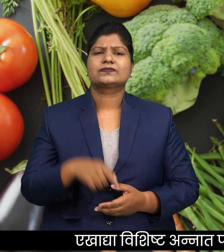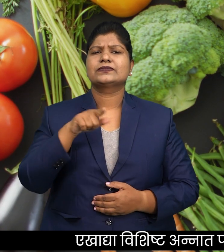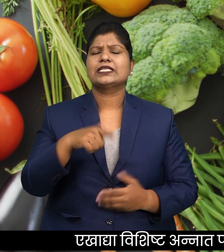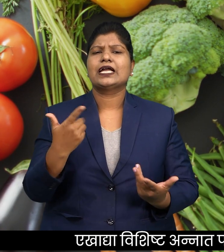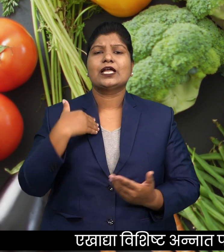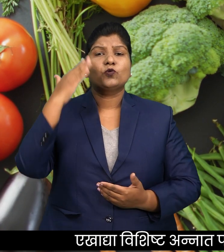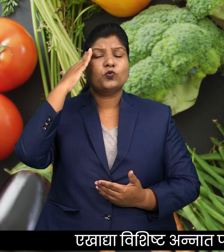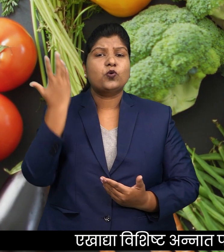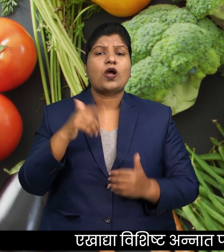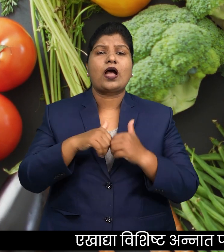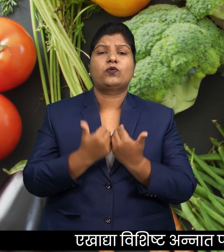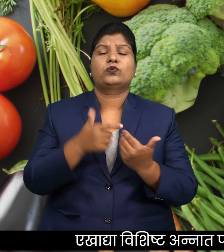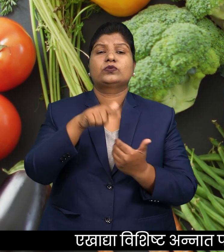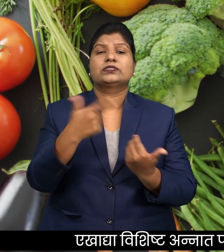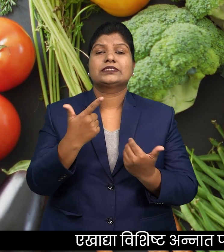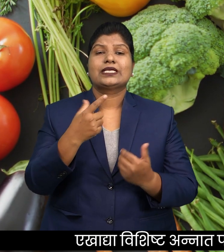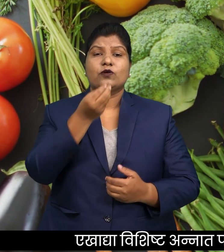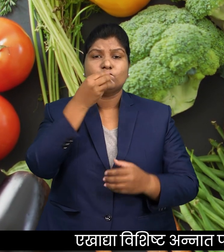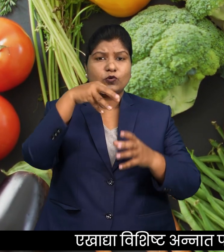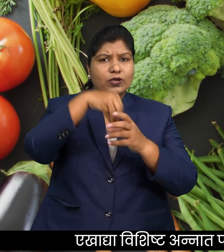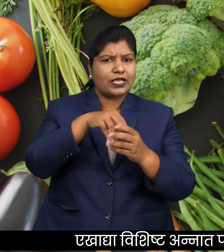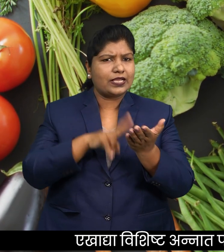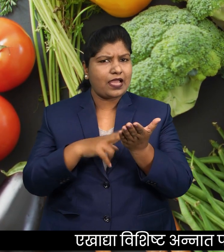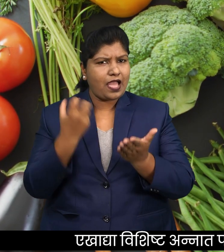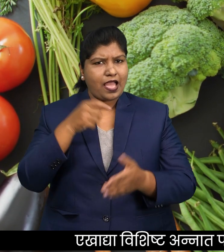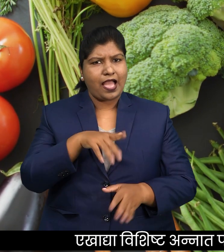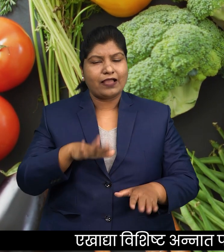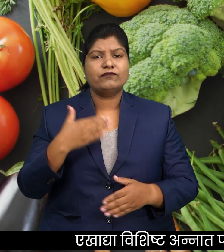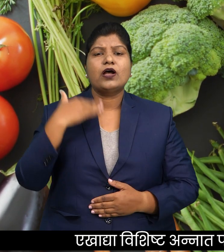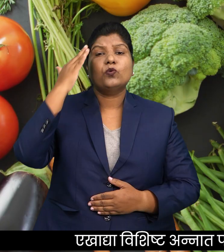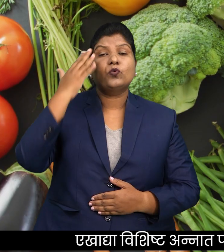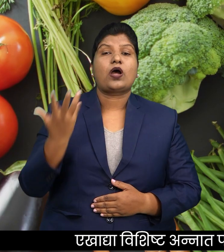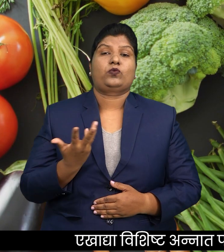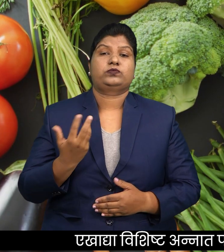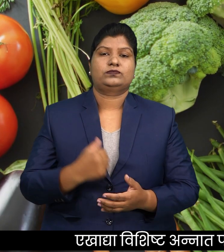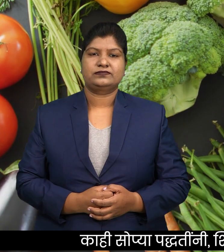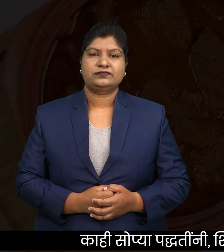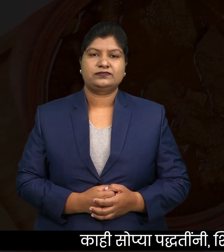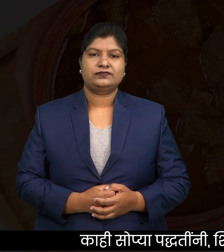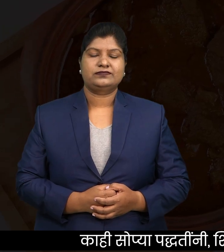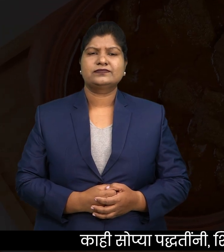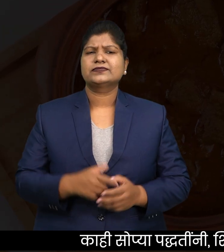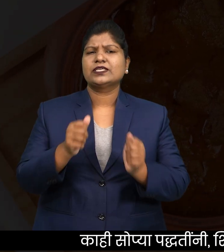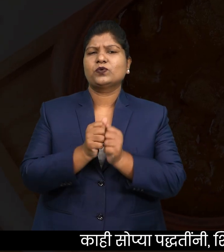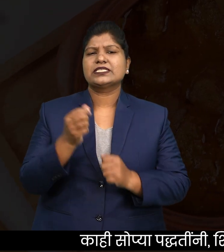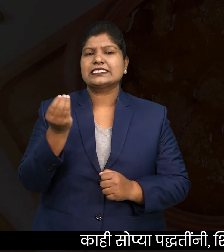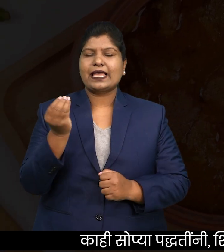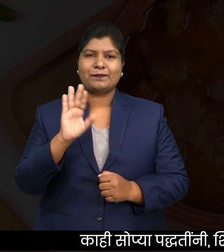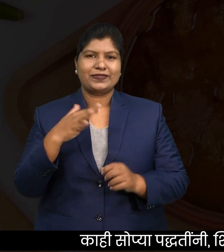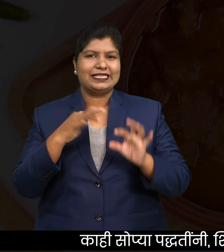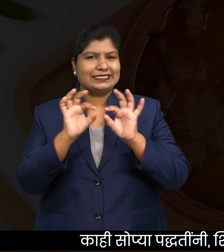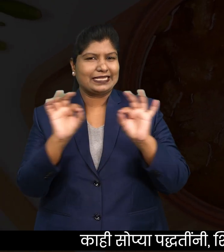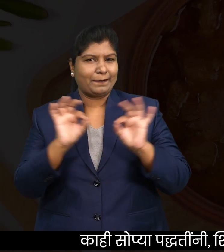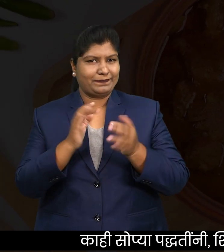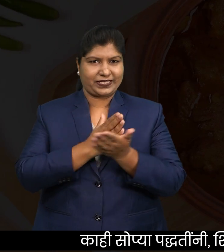एखाद्या विशिष्ट अन्नात पोषक तत्व आढळते हे आपल्याला कसे कळेल? काही सोप्या